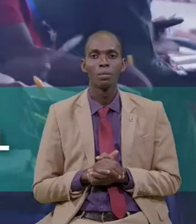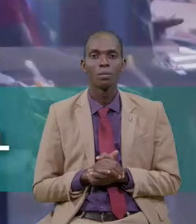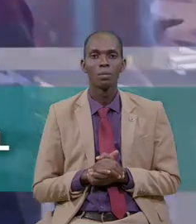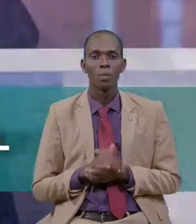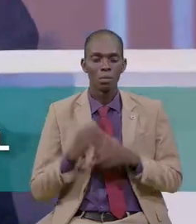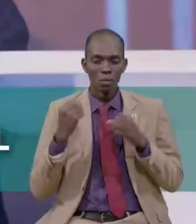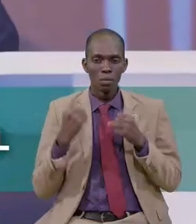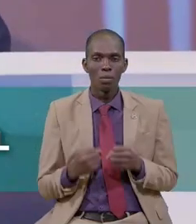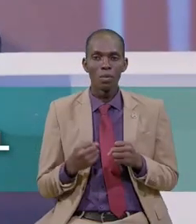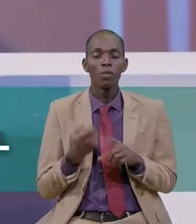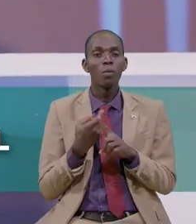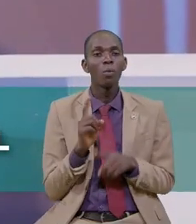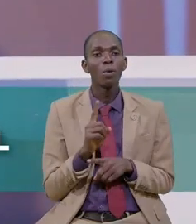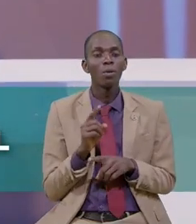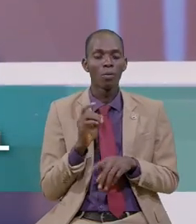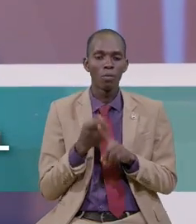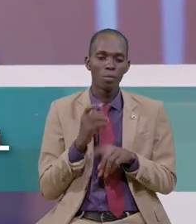La puissance, d'où?